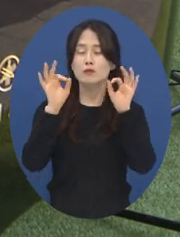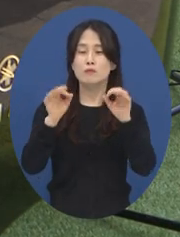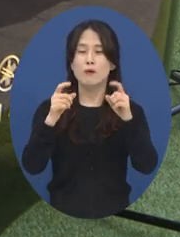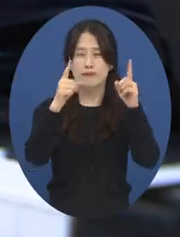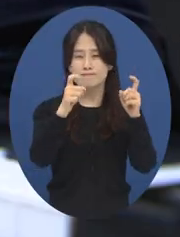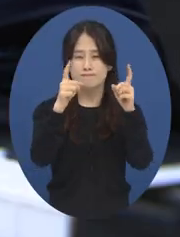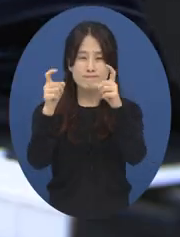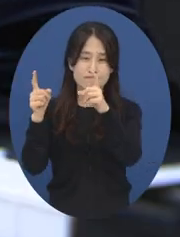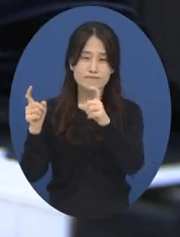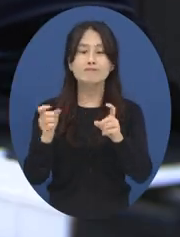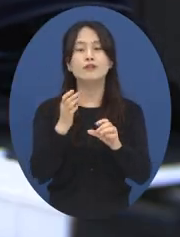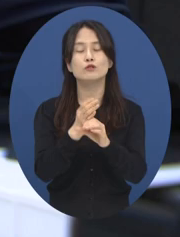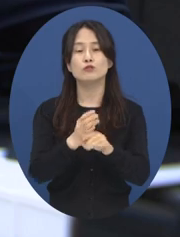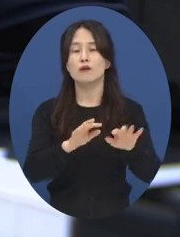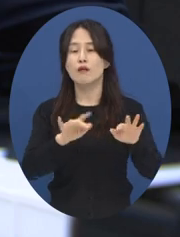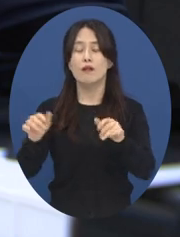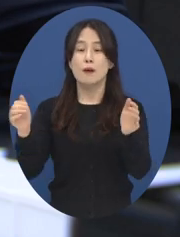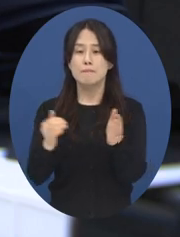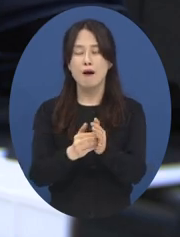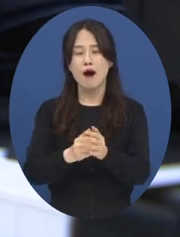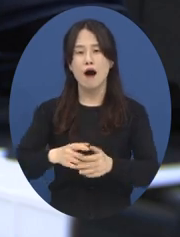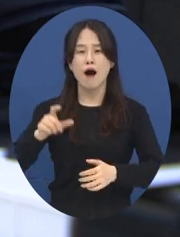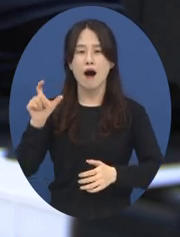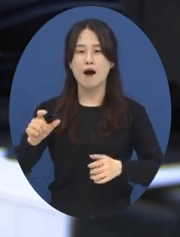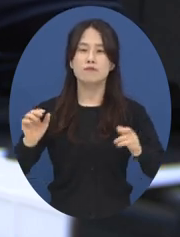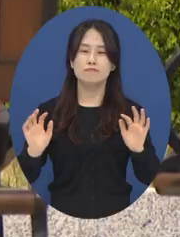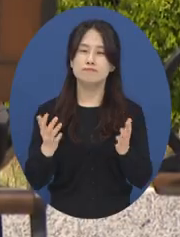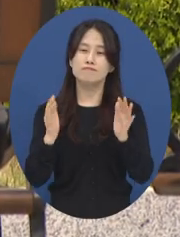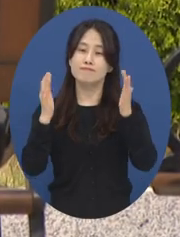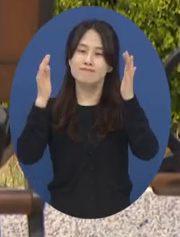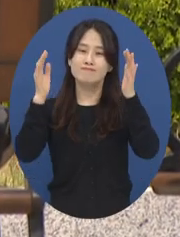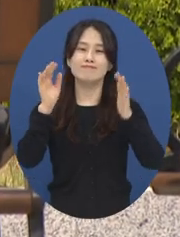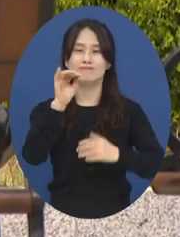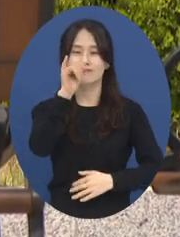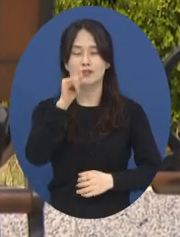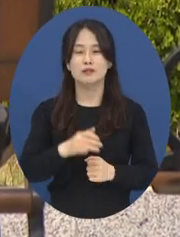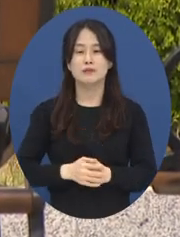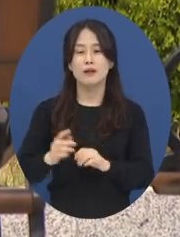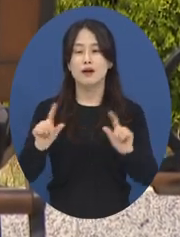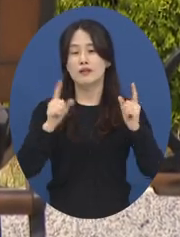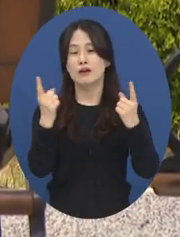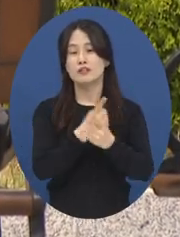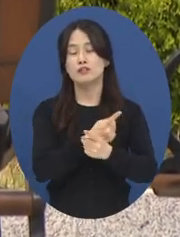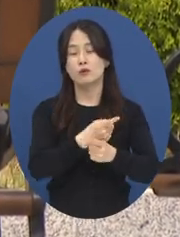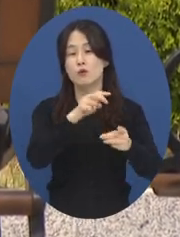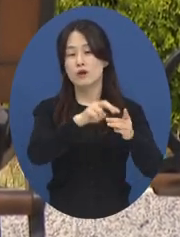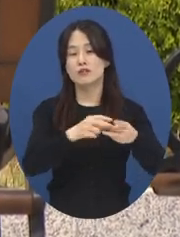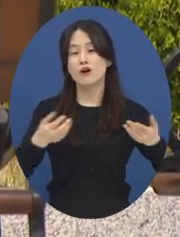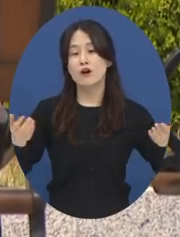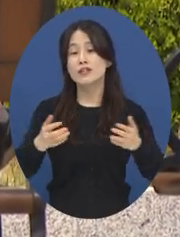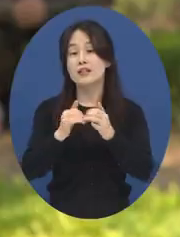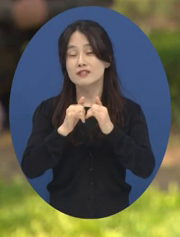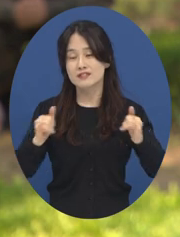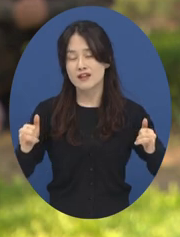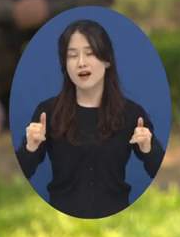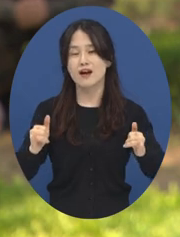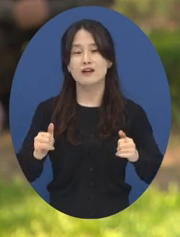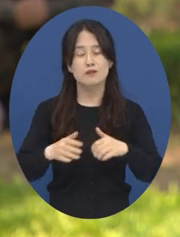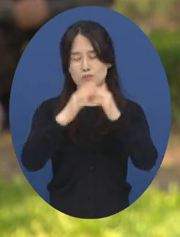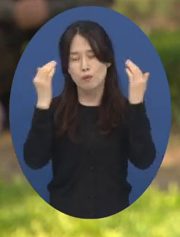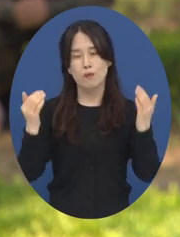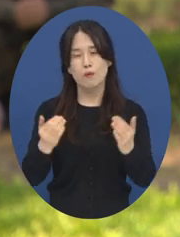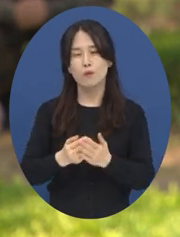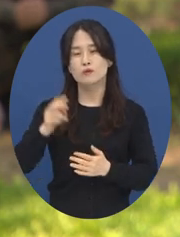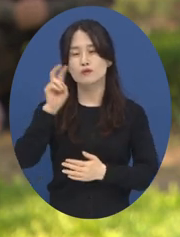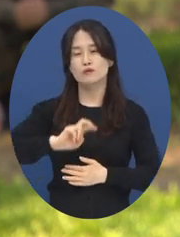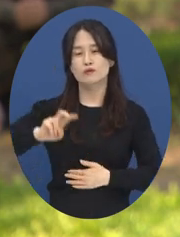담고 연주가 끝나면 힘찬 박수를 보내기도 합니다. 생활치료센터에서 근무 중인 의료진과 공무원, 군인들도